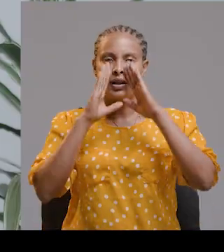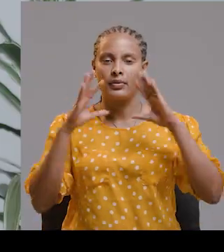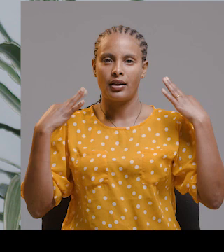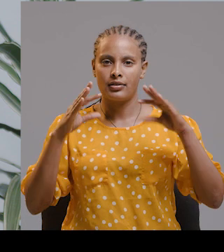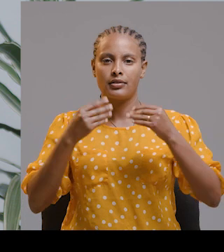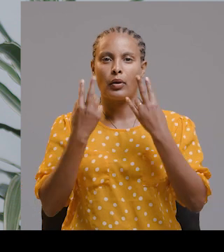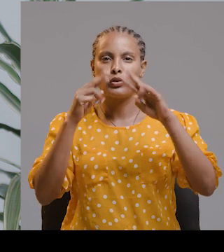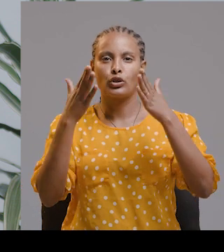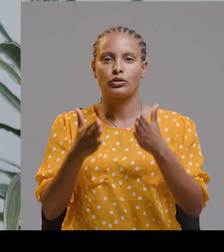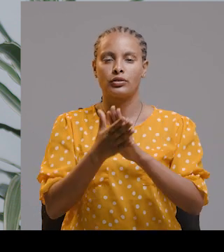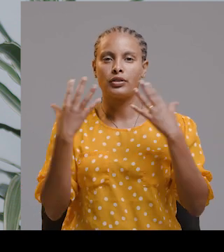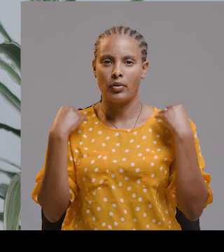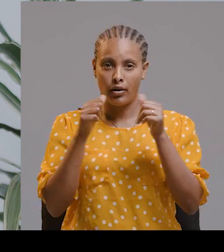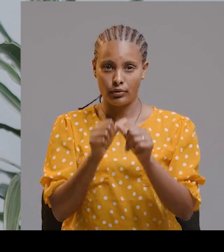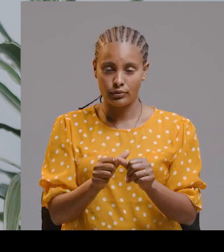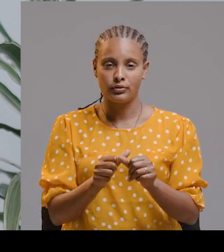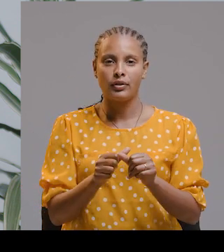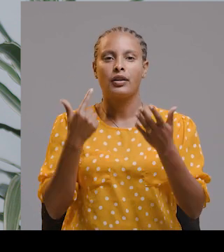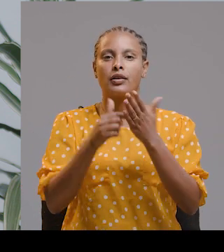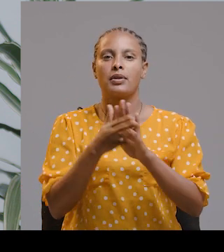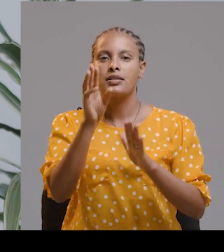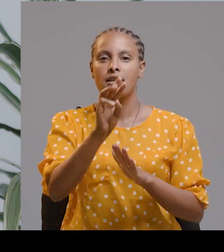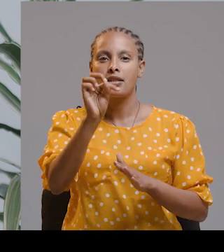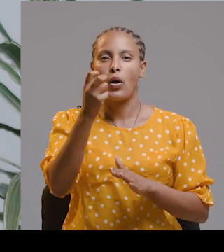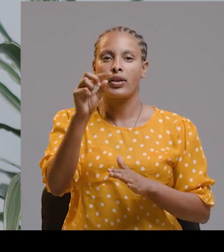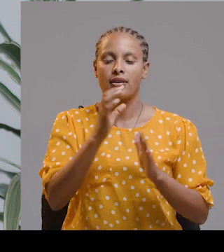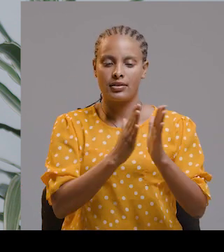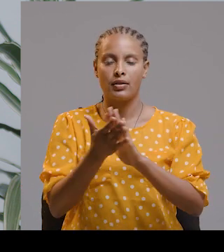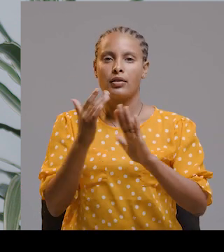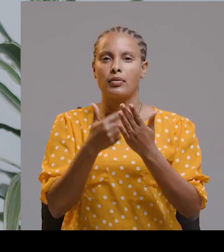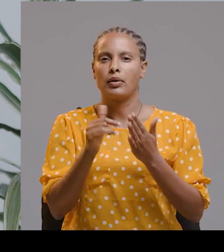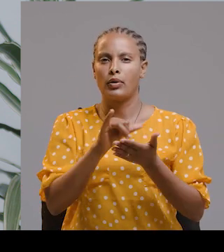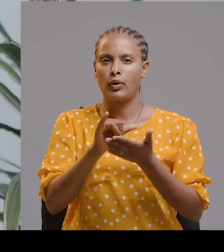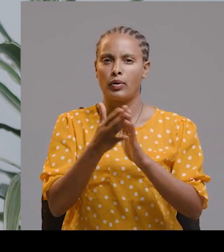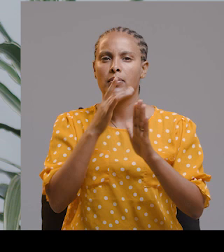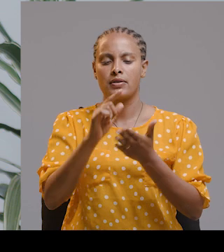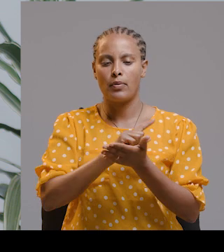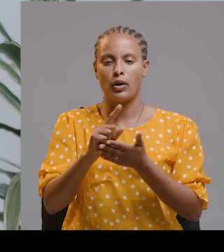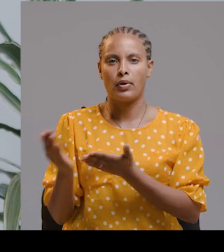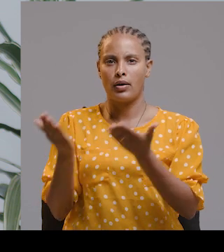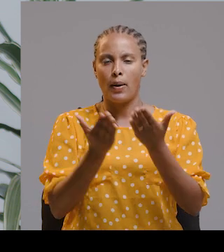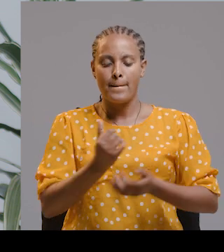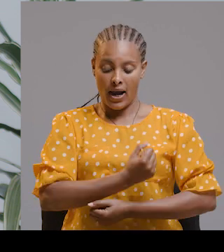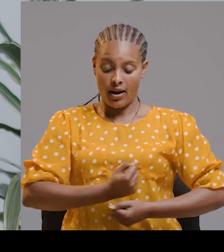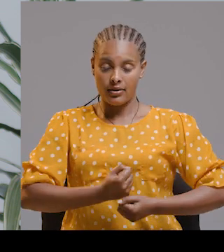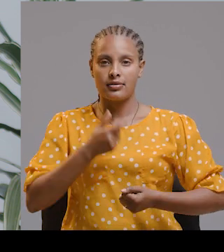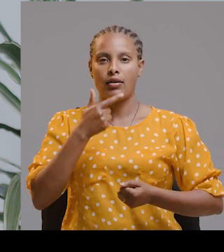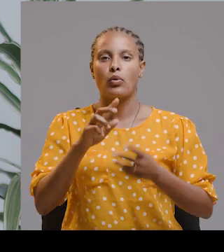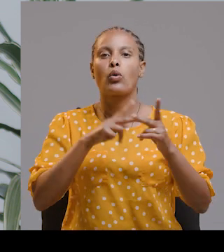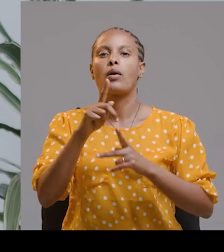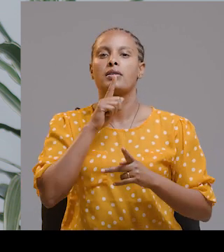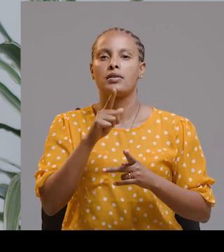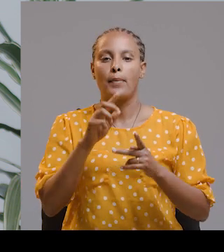سلام تینا استلین تامل کاش چرچن دم نالاتو یه بسی تایوتی یه تزگاجه به یوتیوب به یه سامن تو میکاربو مک انت سنجاو برنامه